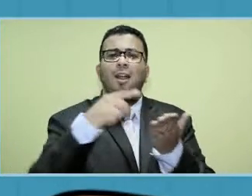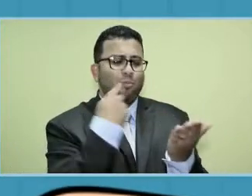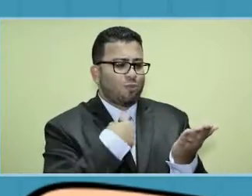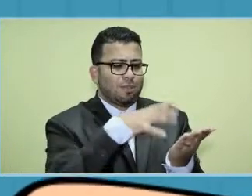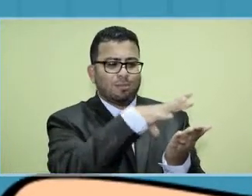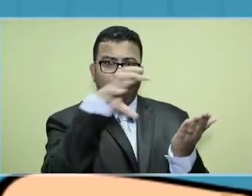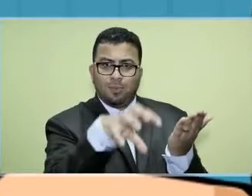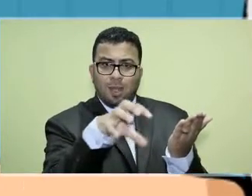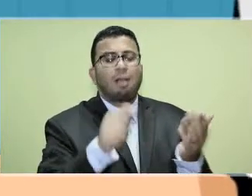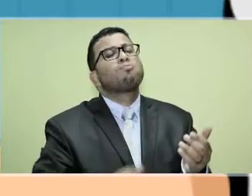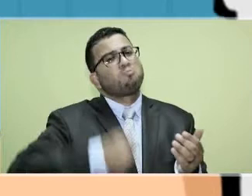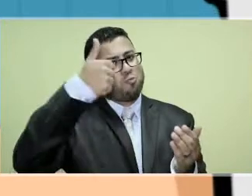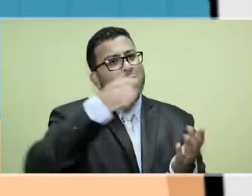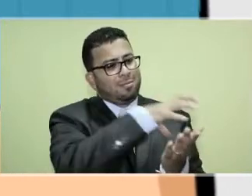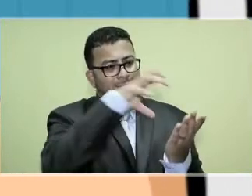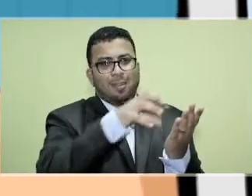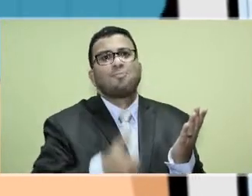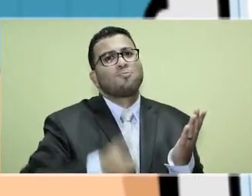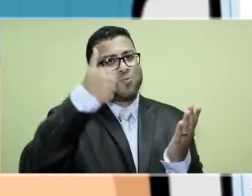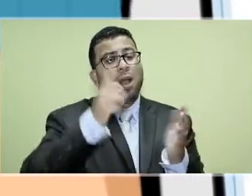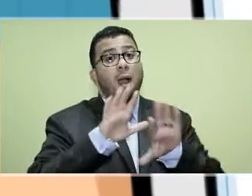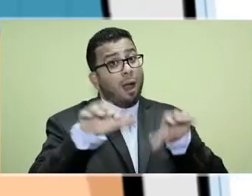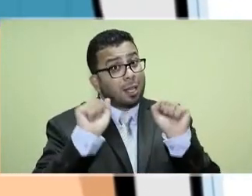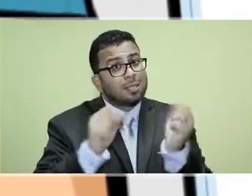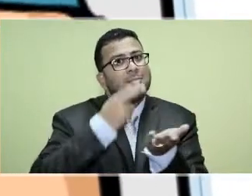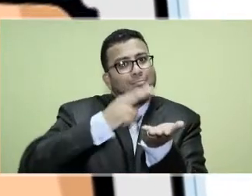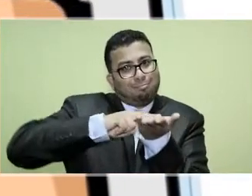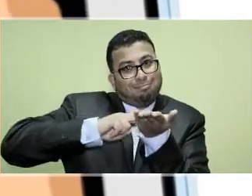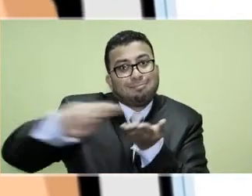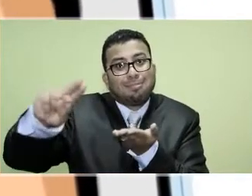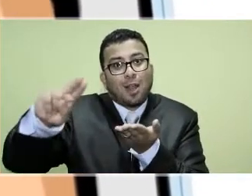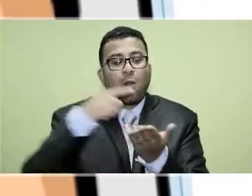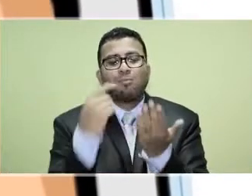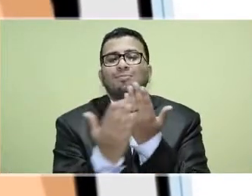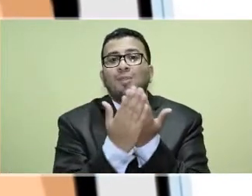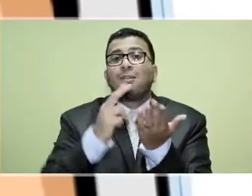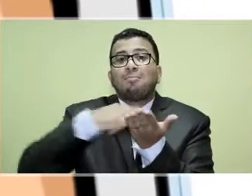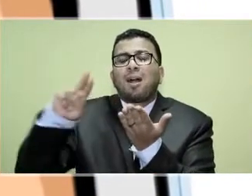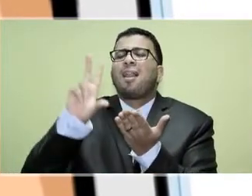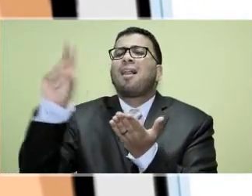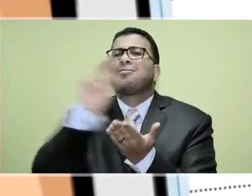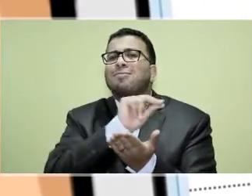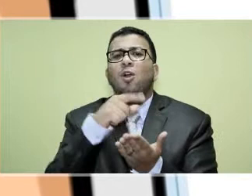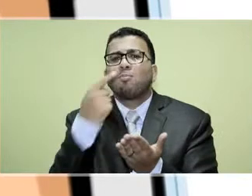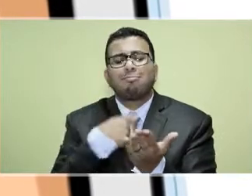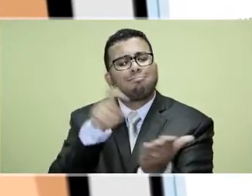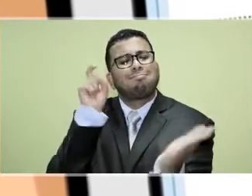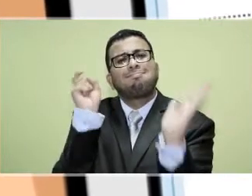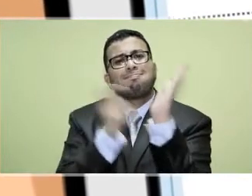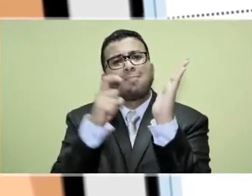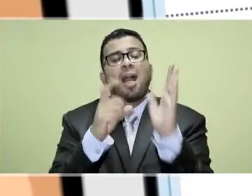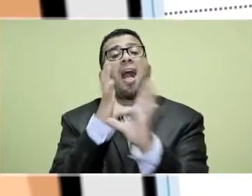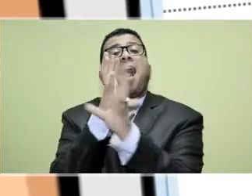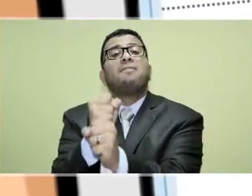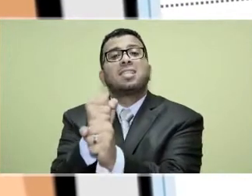رفع المستند بنجاح. قم بحفظ الطلب قبل الانتقال إلى تحرير مستندات أخرى عن طريق الضغط على رابط